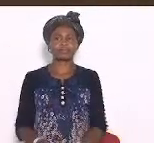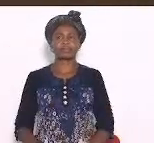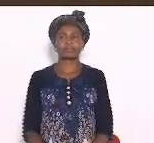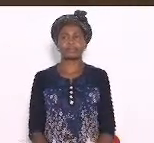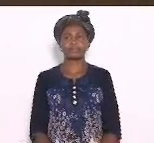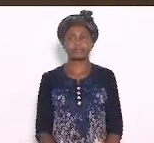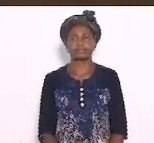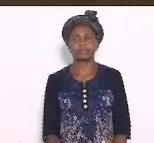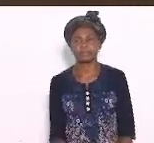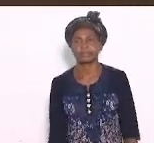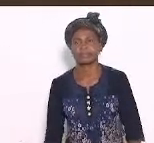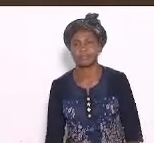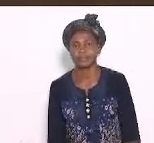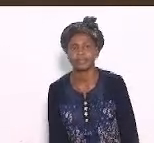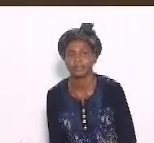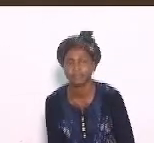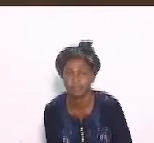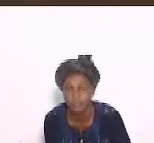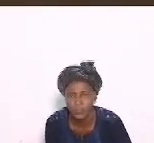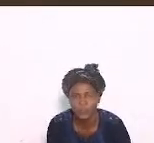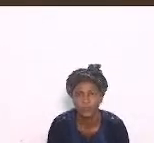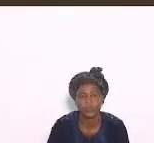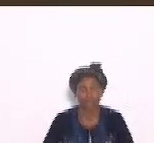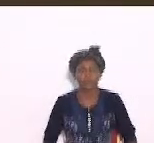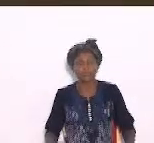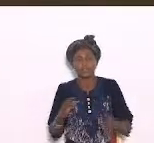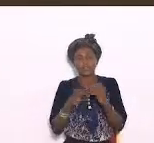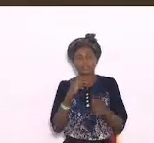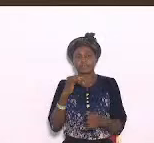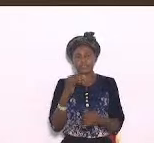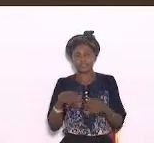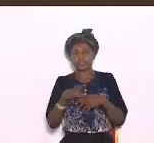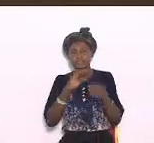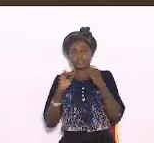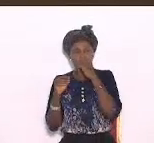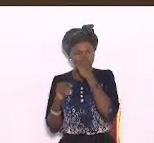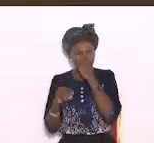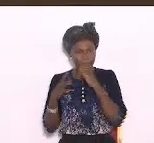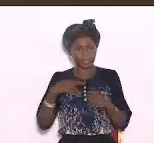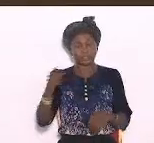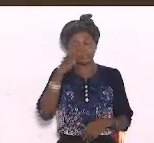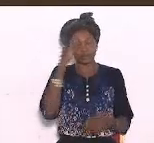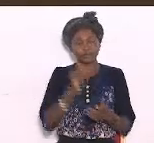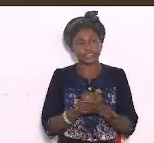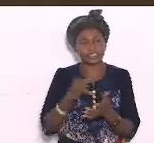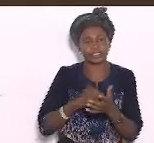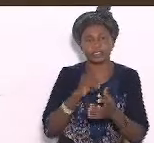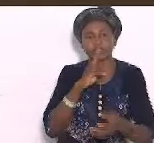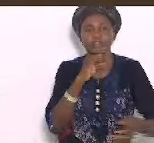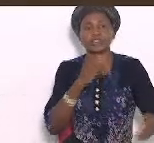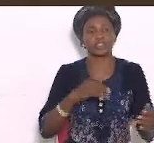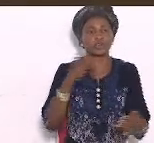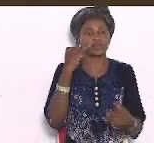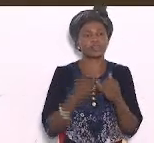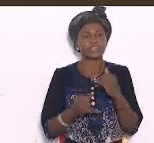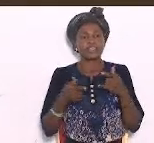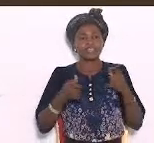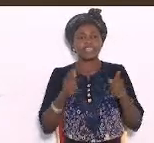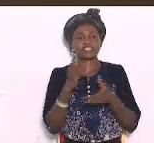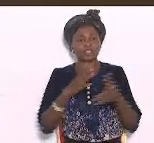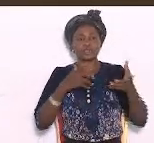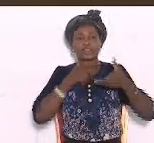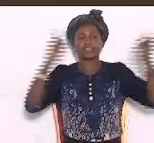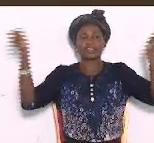halelluah if the siege is over and you know that it is truly over let your